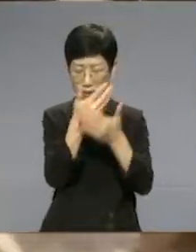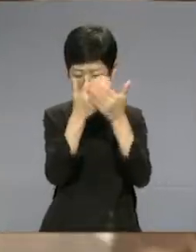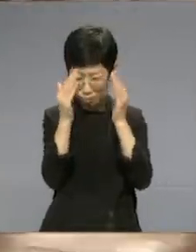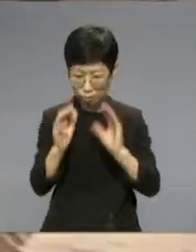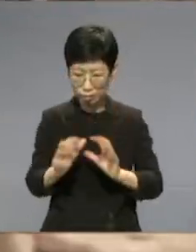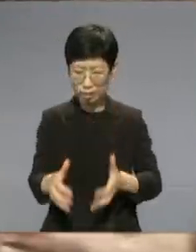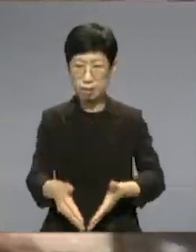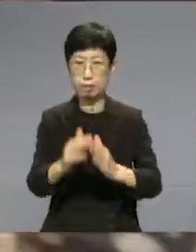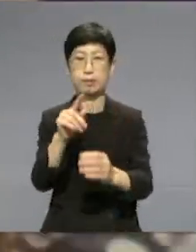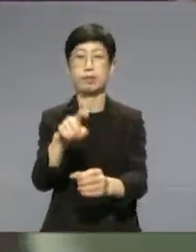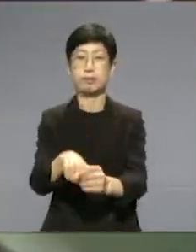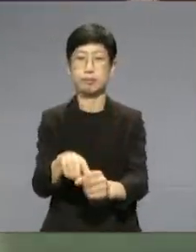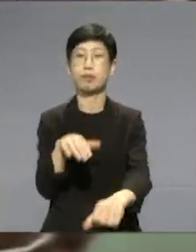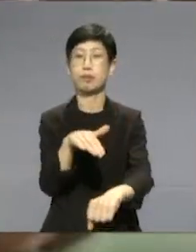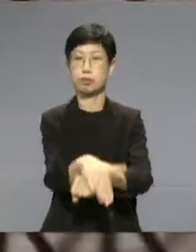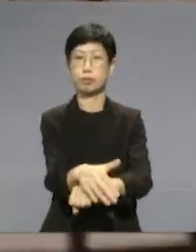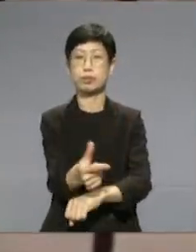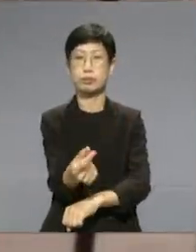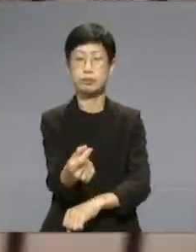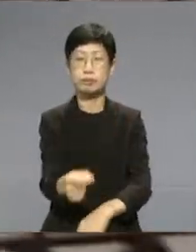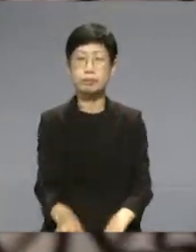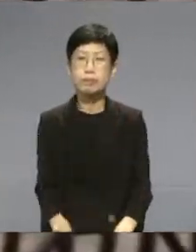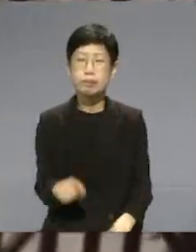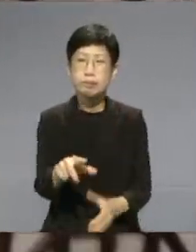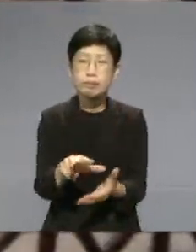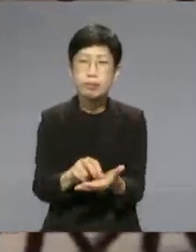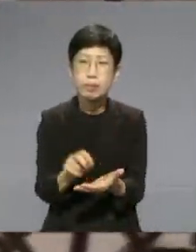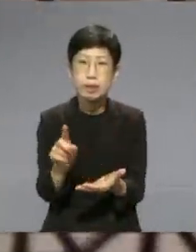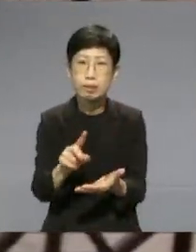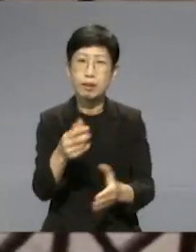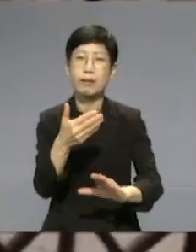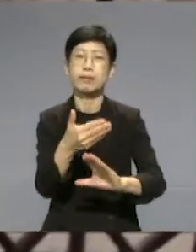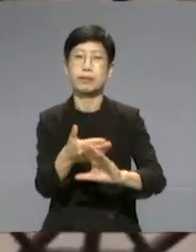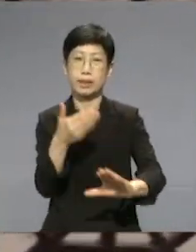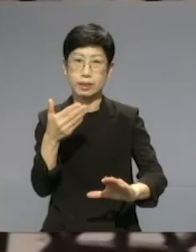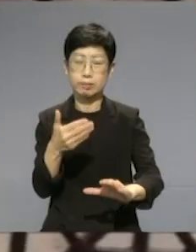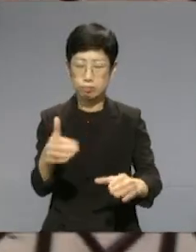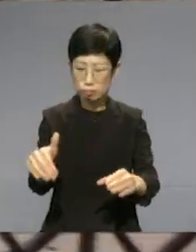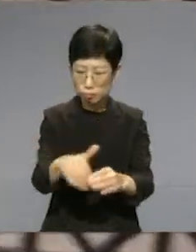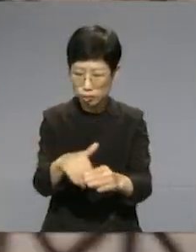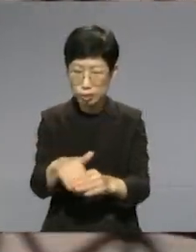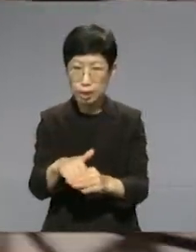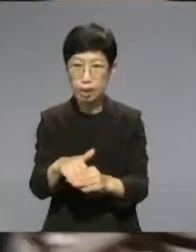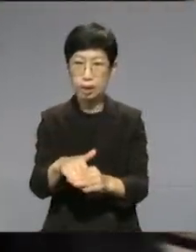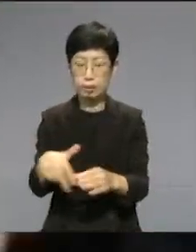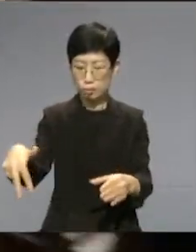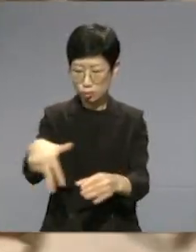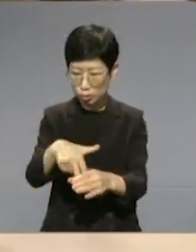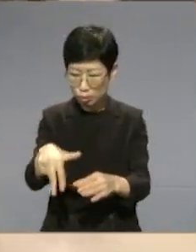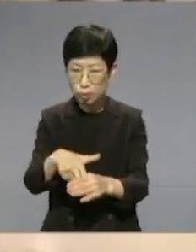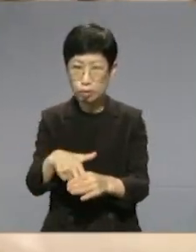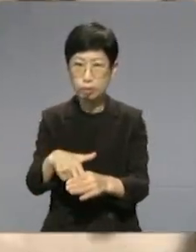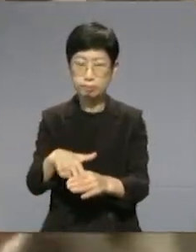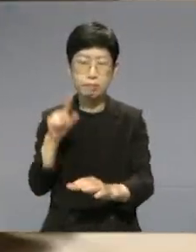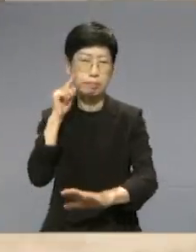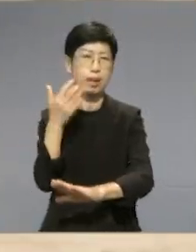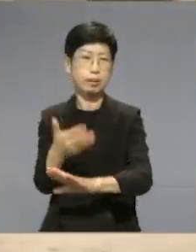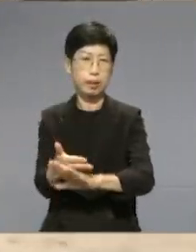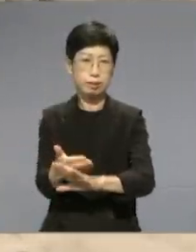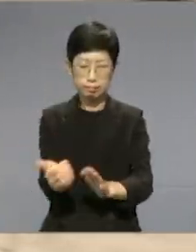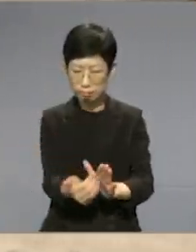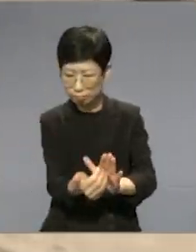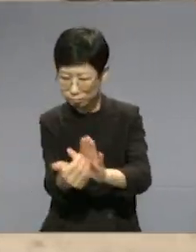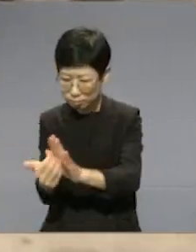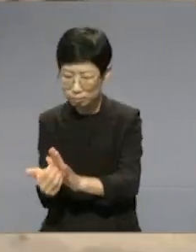하는 주의입니다. 문제는 이 힌두 민족주의가 외래 종교와 문화에 맞서 힌두주의를 지키겠다며